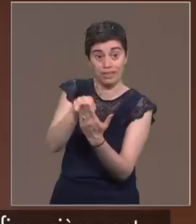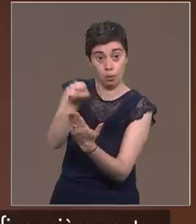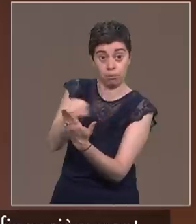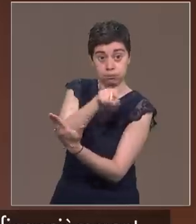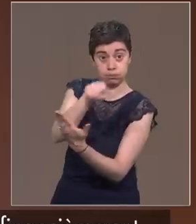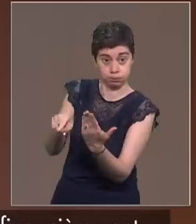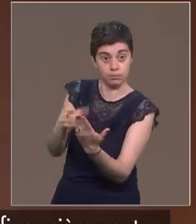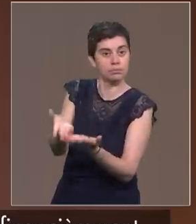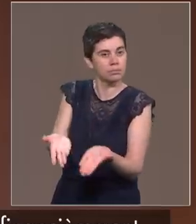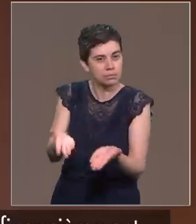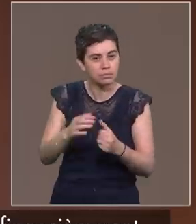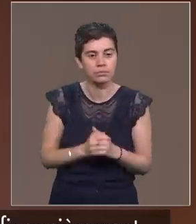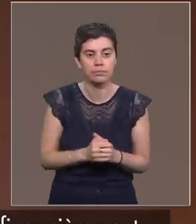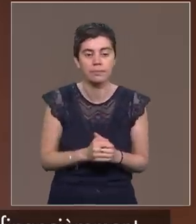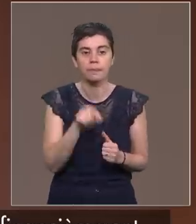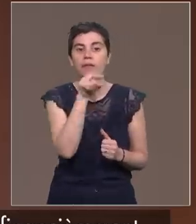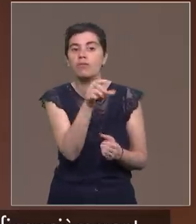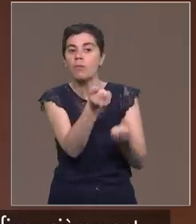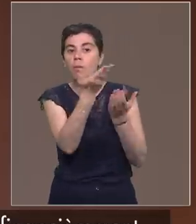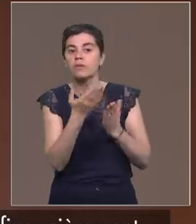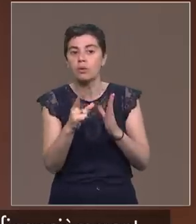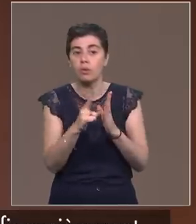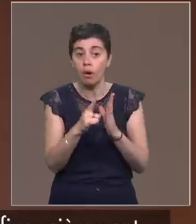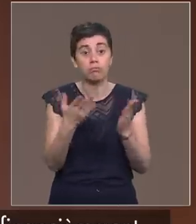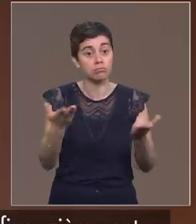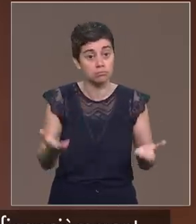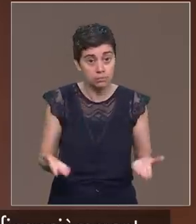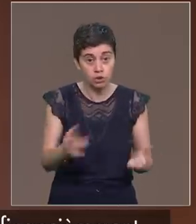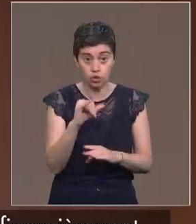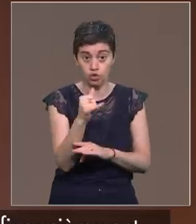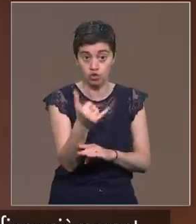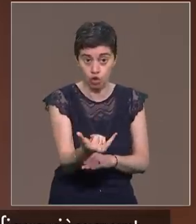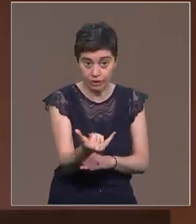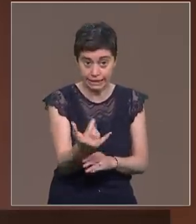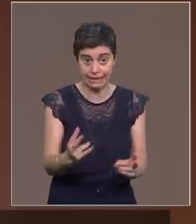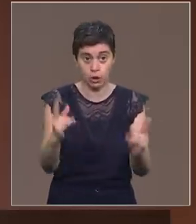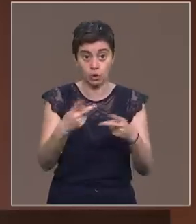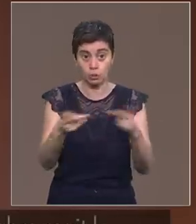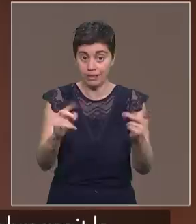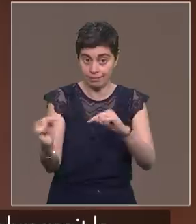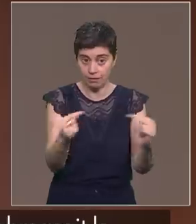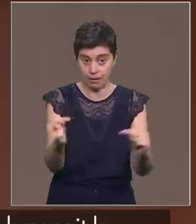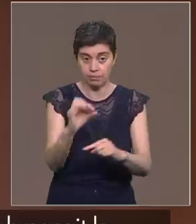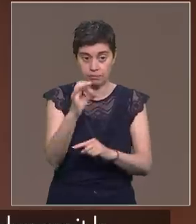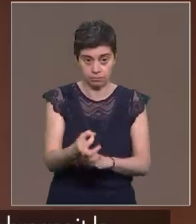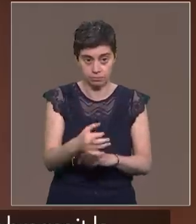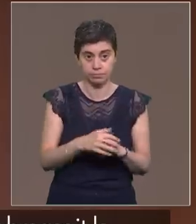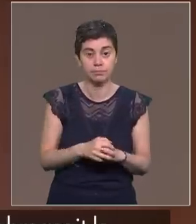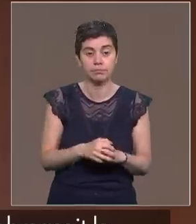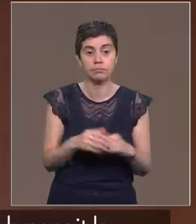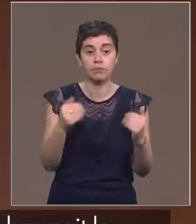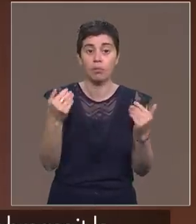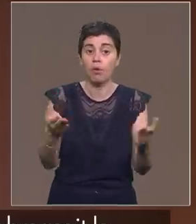loi. Alors cette proposition de loi sera débattue jeudi en séance publique. Je ne vais ni anticiper